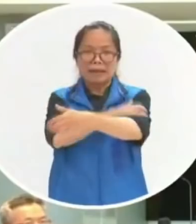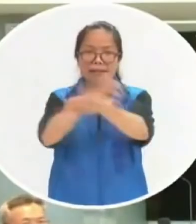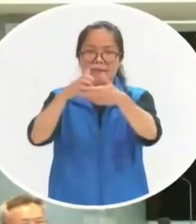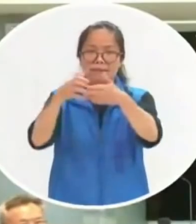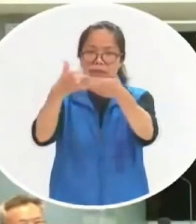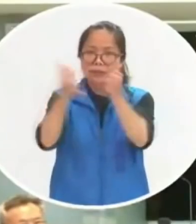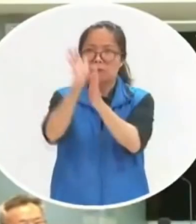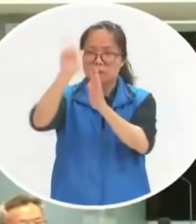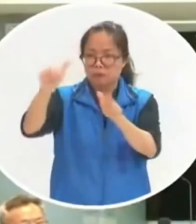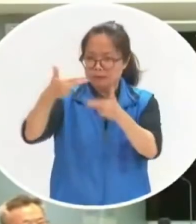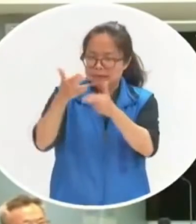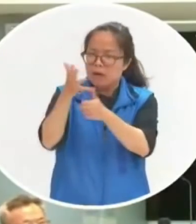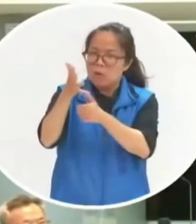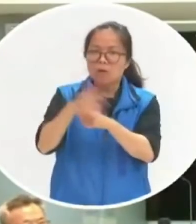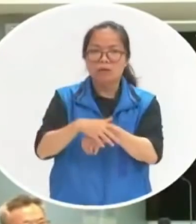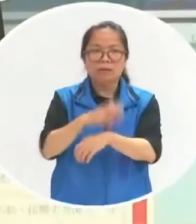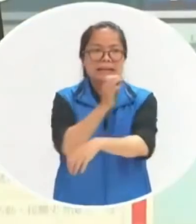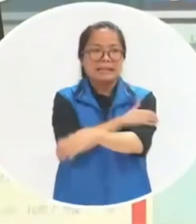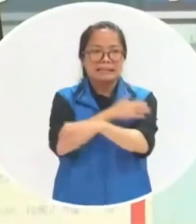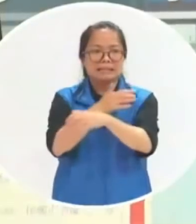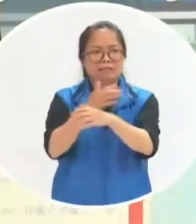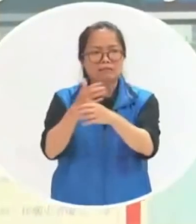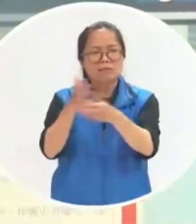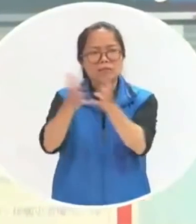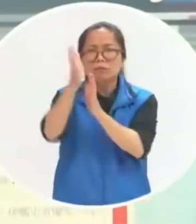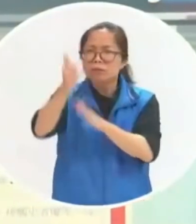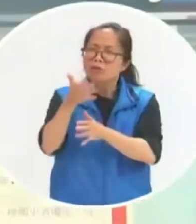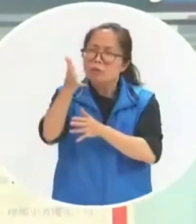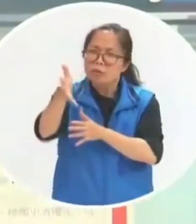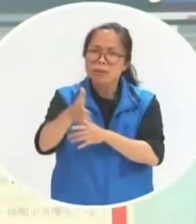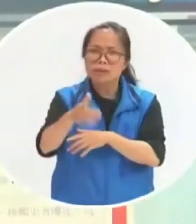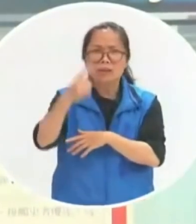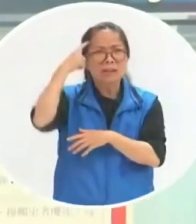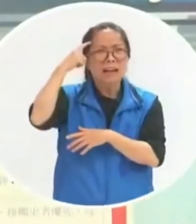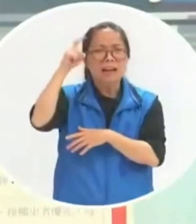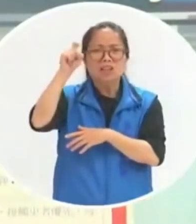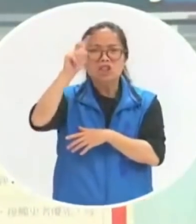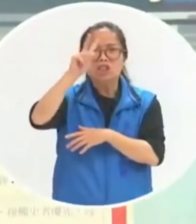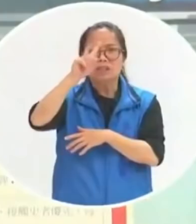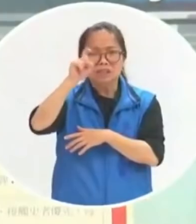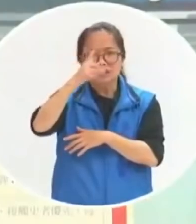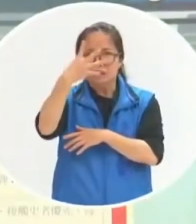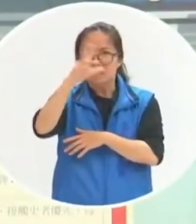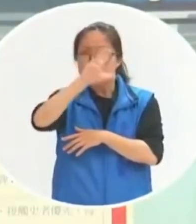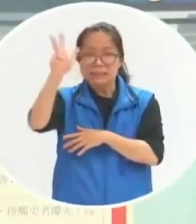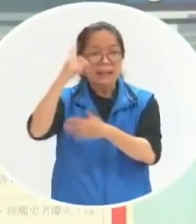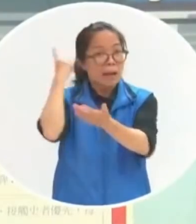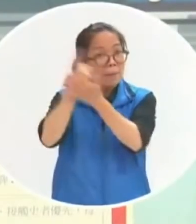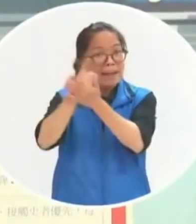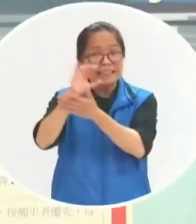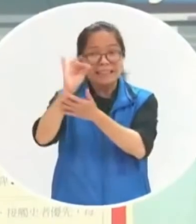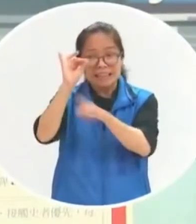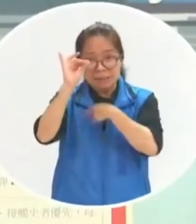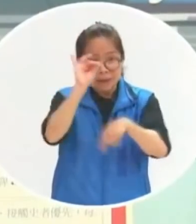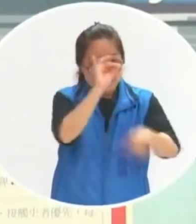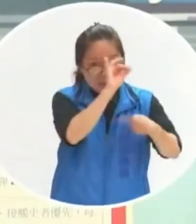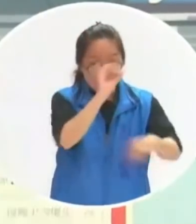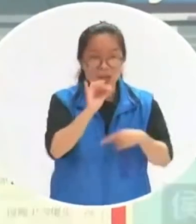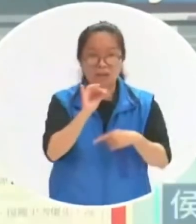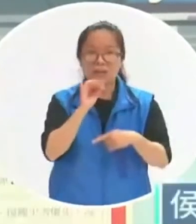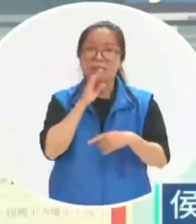讯。问了陈部长，14天，每天都要100个确诊，这算全国